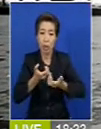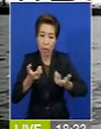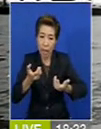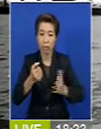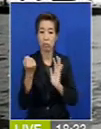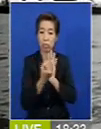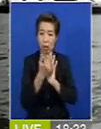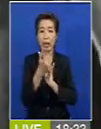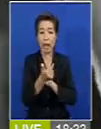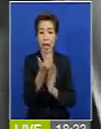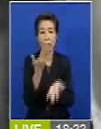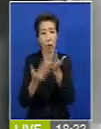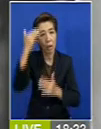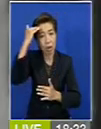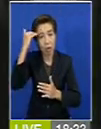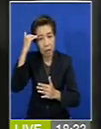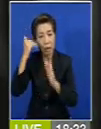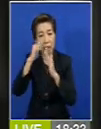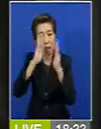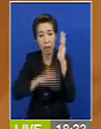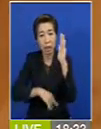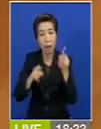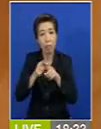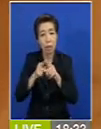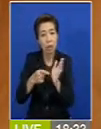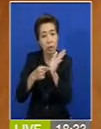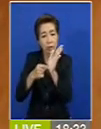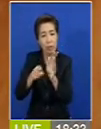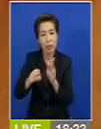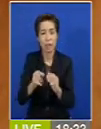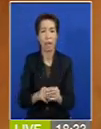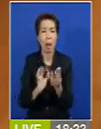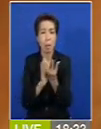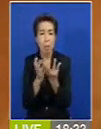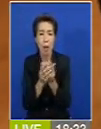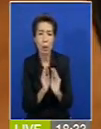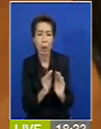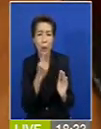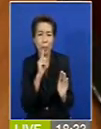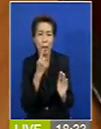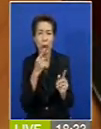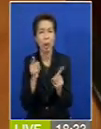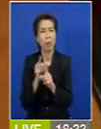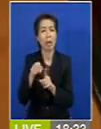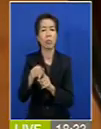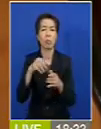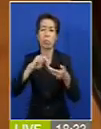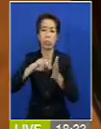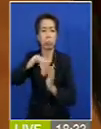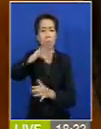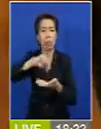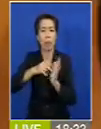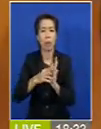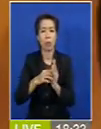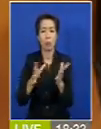ณีหนึ่งหรืออย่างเกาหลีเหนือเกาหลีใต้ก็ยื่นขอเรื่องของกิมจิเช่นเดียวกันนะครับเรื่องนี้เป็นเรื่องวัฒนธรรมทั้งสองประเ